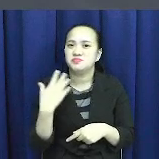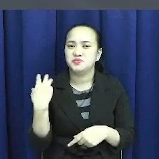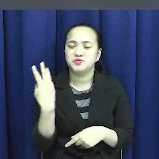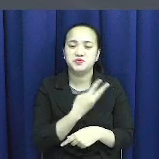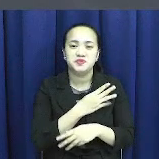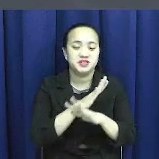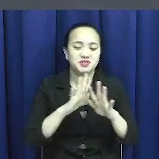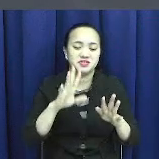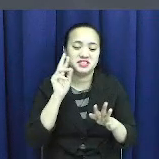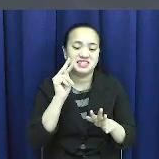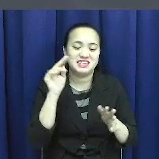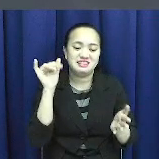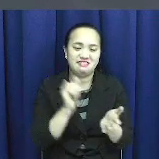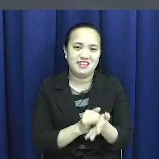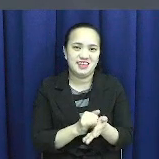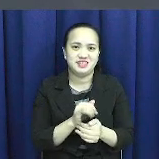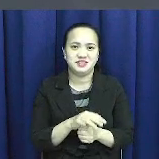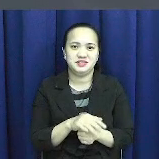mga kapatid.